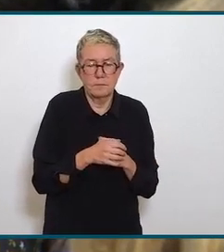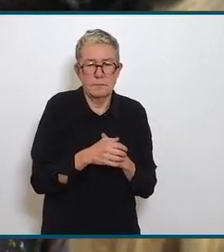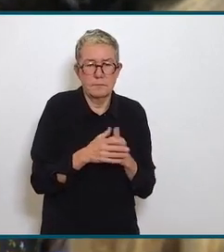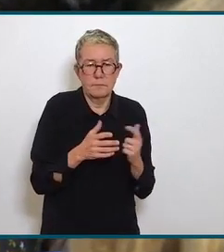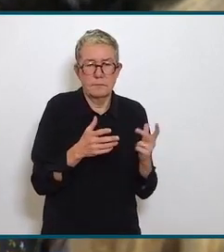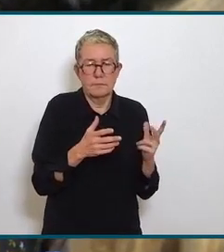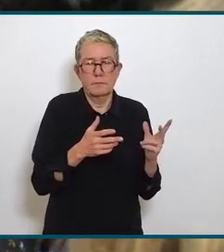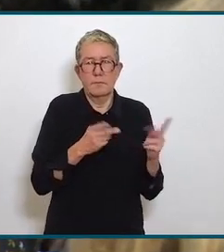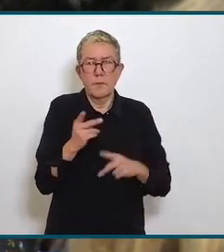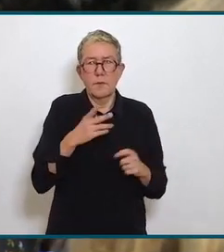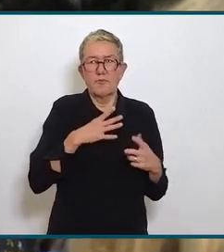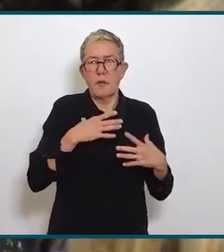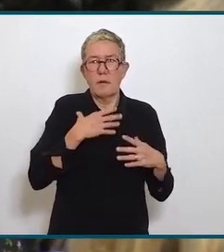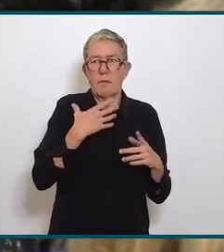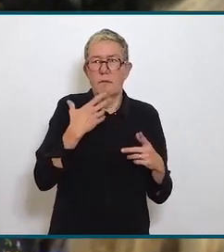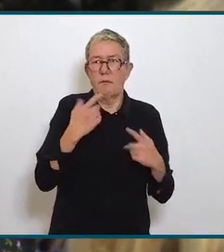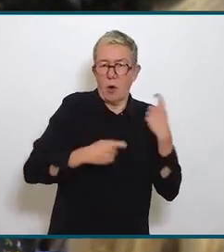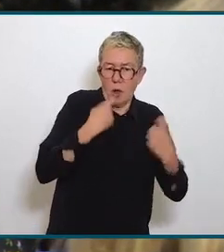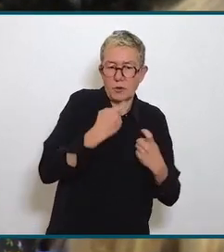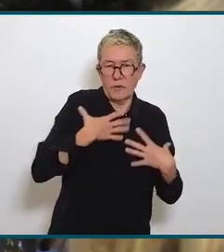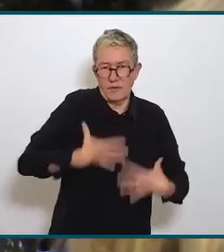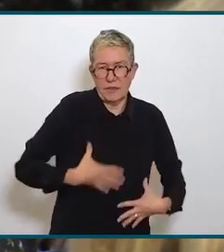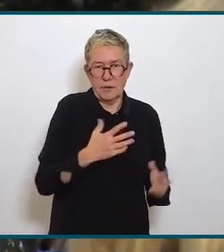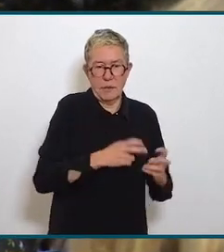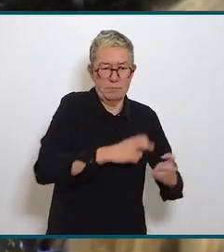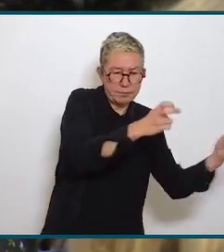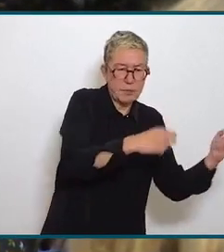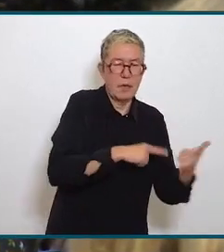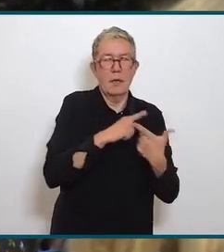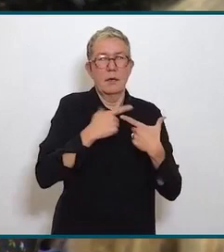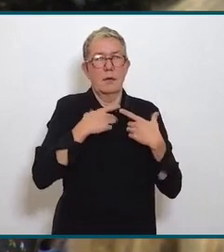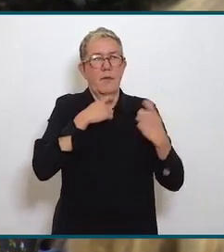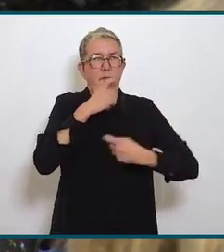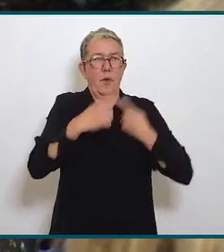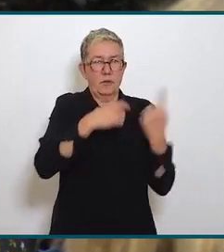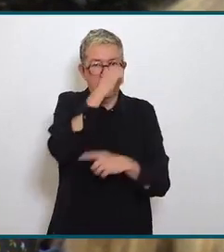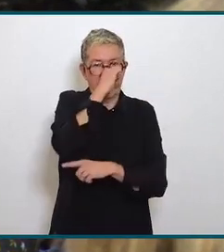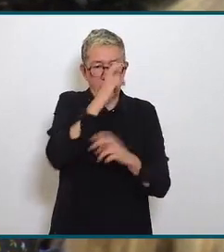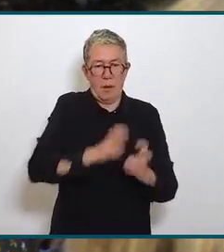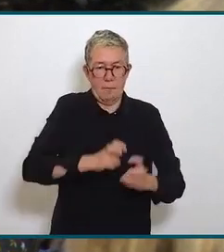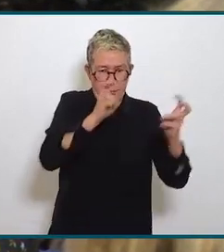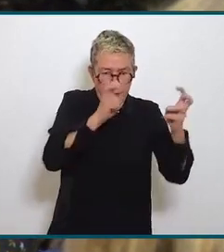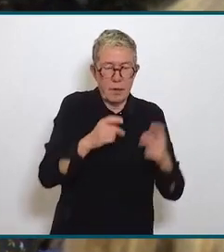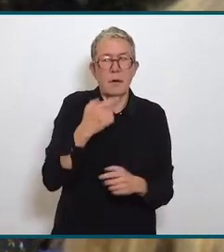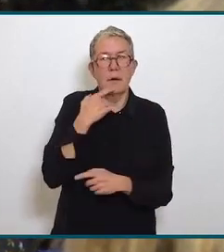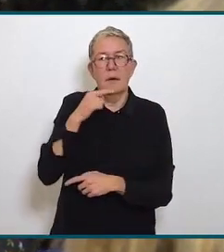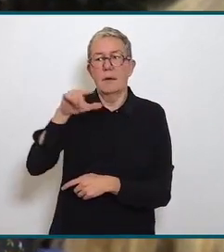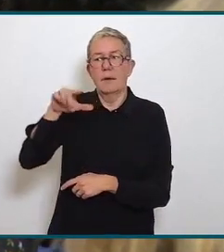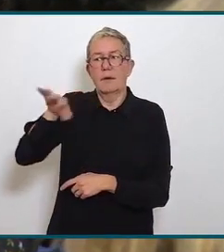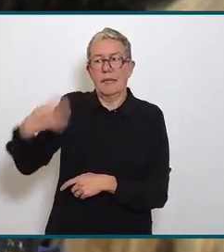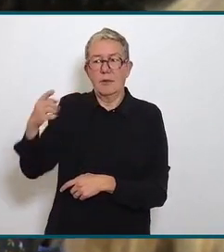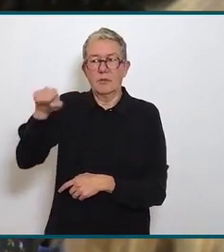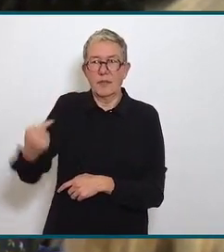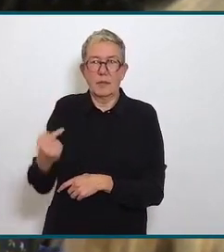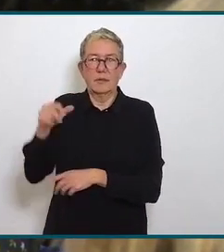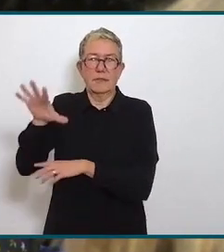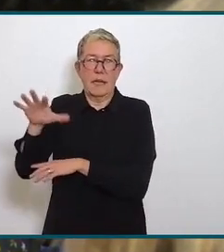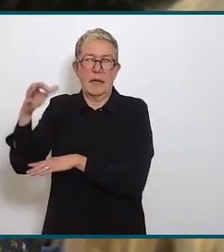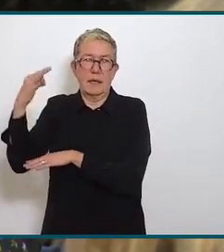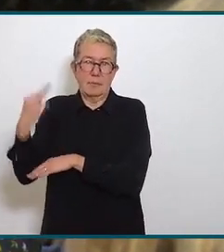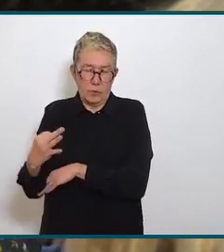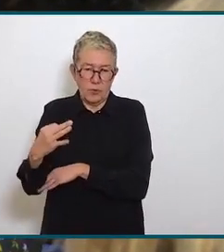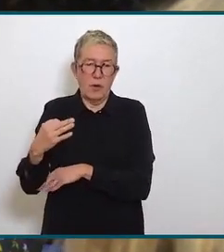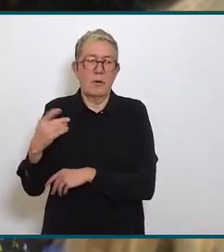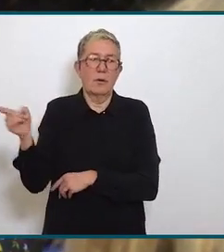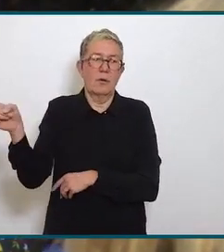physiques crapuleuses, une hausse des violences sexuelles, mais pour votre information, en France, 14,5% des femmes et 3,9% des